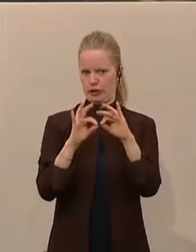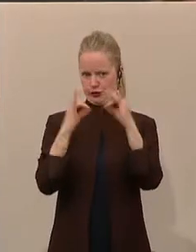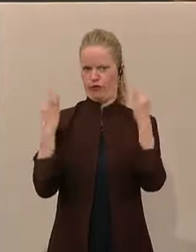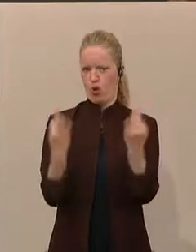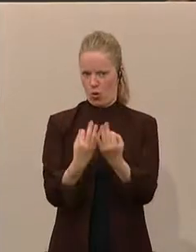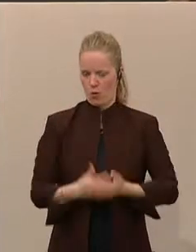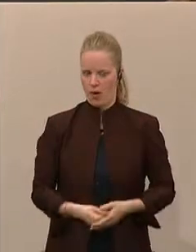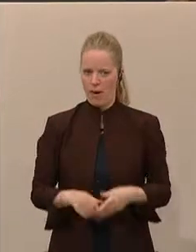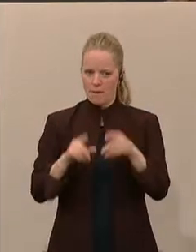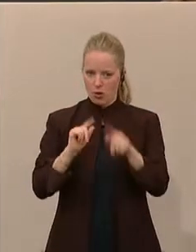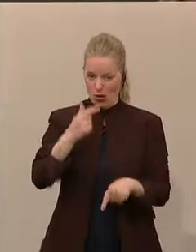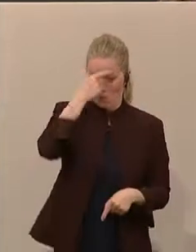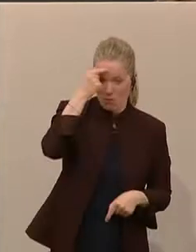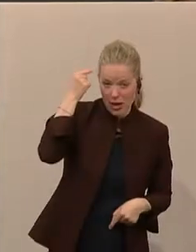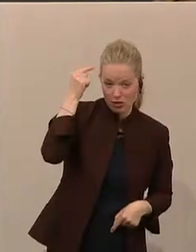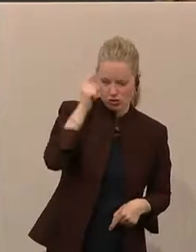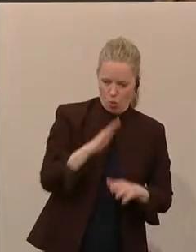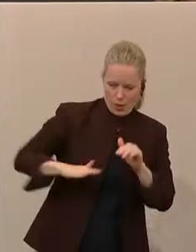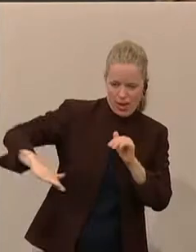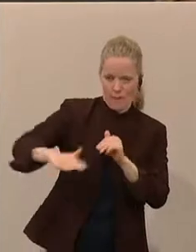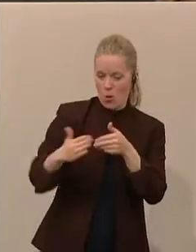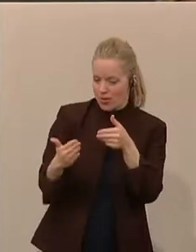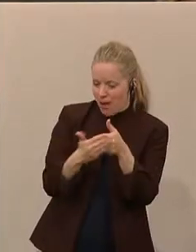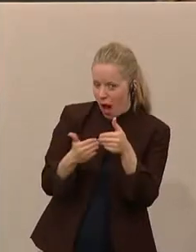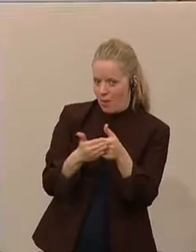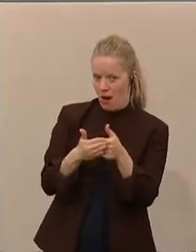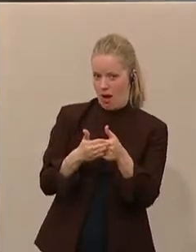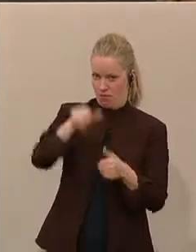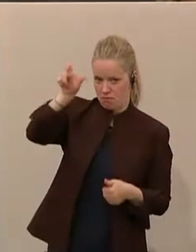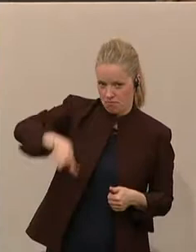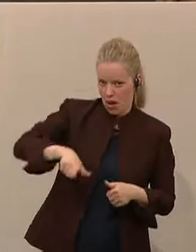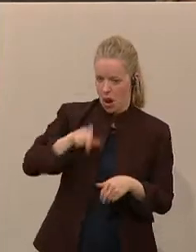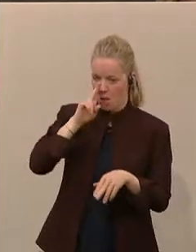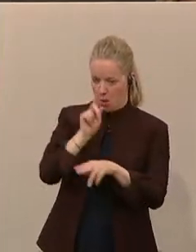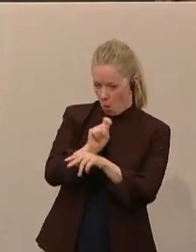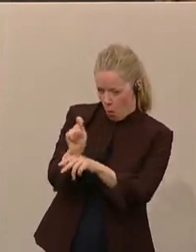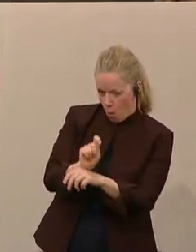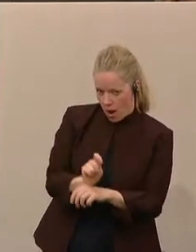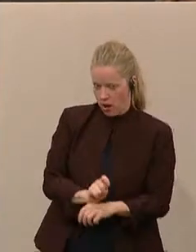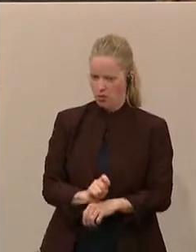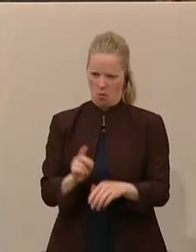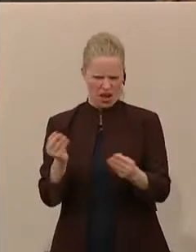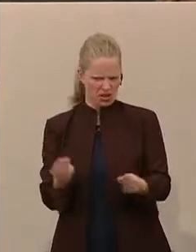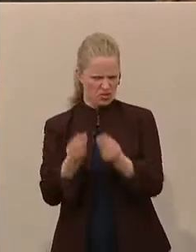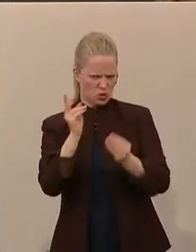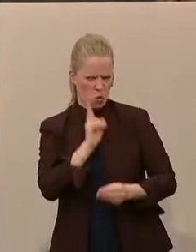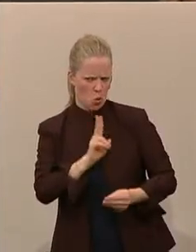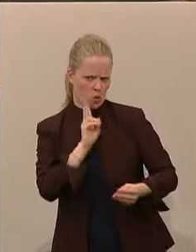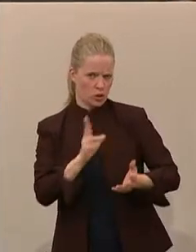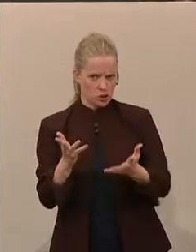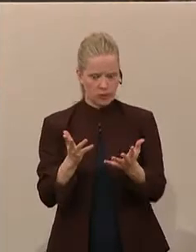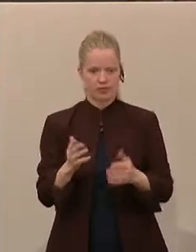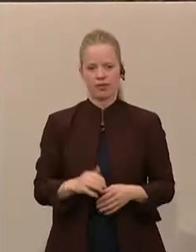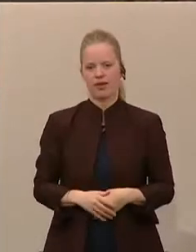unserer Umgebung, sie werden den Nachbarn beobachten, ob ihnen etwas nicht geheuer vorkommt. Und das alles natürlich unter